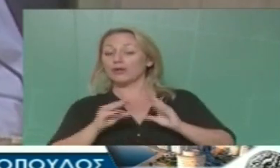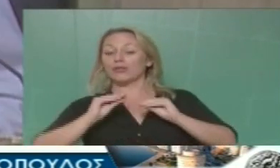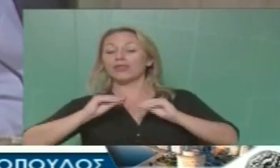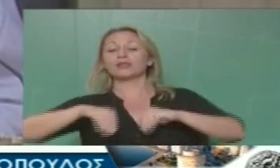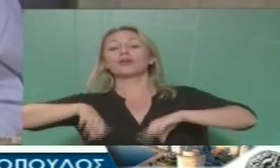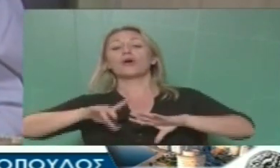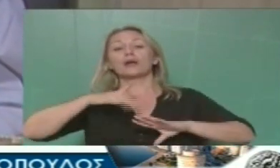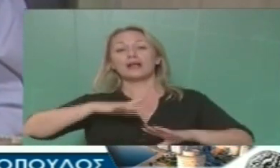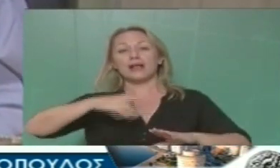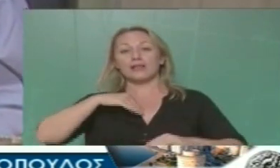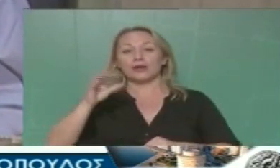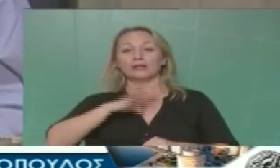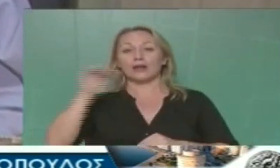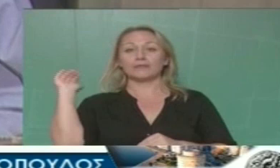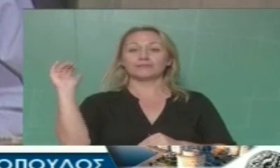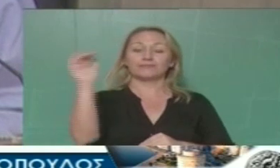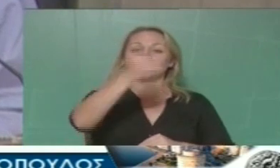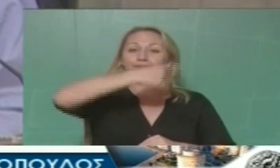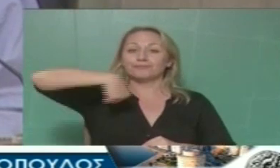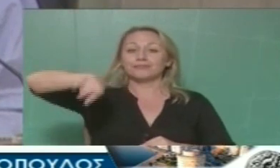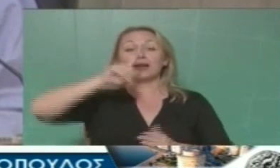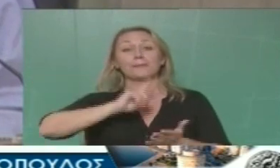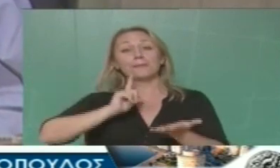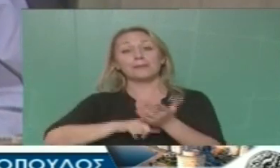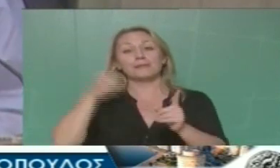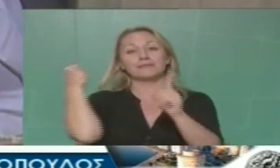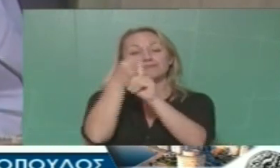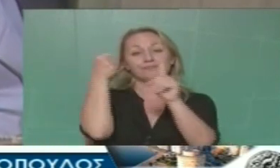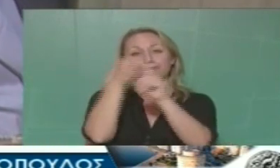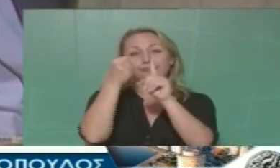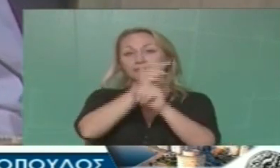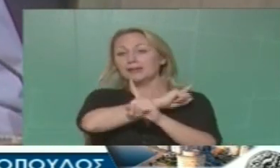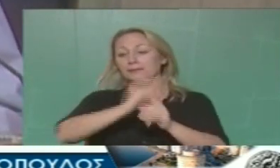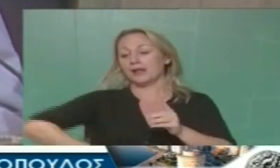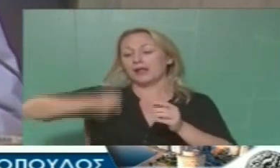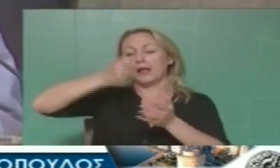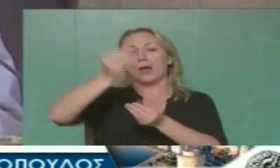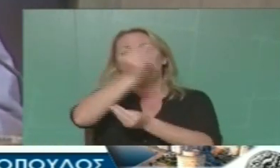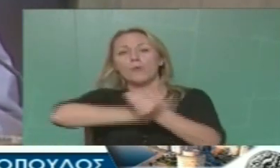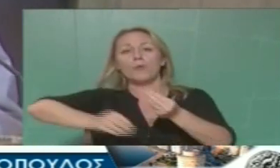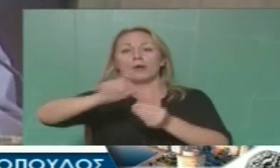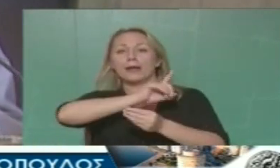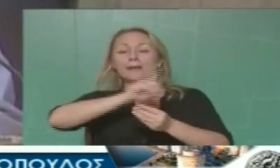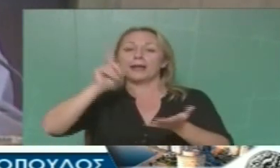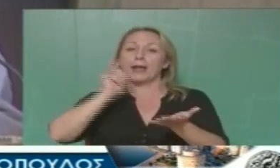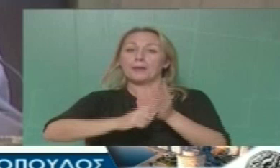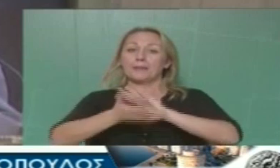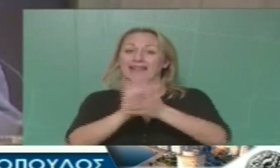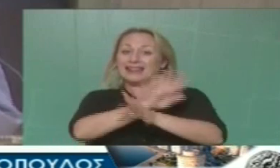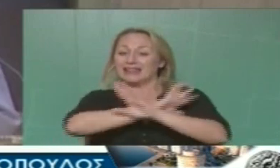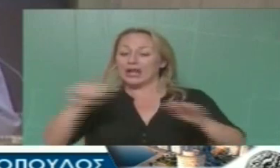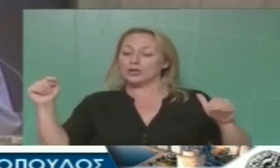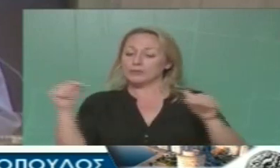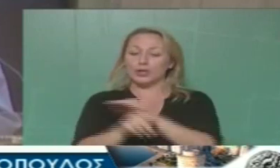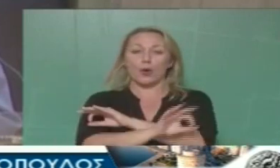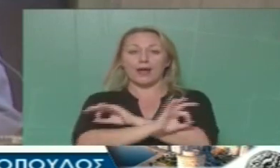Το κάνουμε για να καλέσουμε το λαό αυτής της πόλης, τους φορείς, να απαιτήσουν αγωνιστικά να μην πληρώσουμε άλλο, να τελειώνει επιτέλους άμεσα το μετρό,